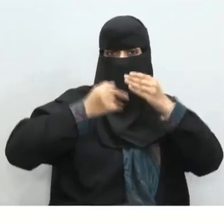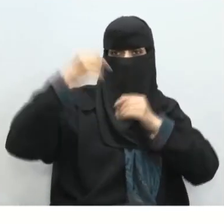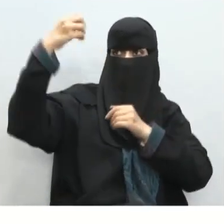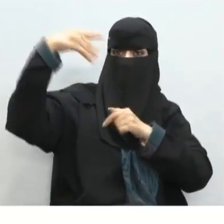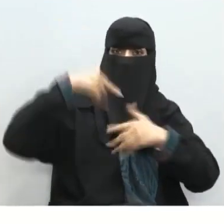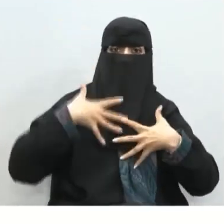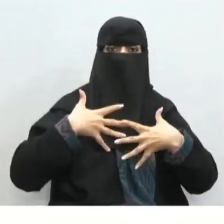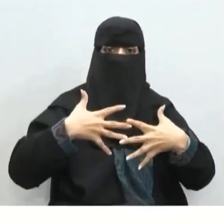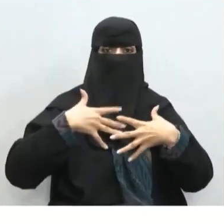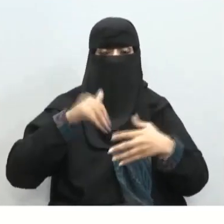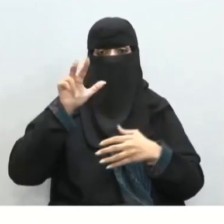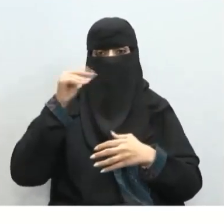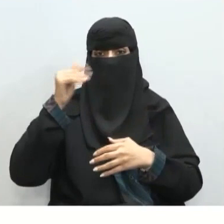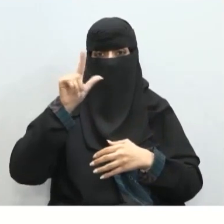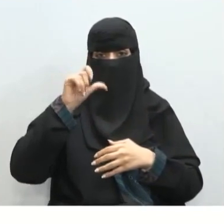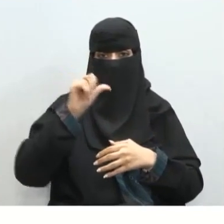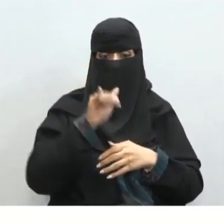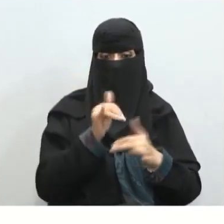والتنفس الخلوي